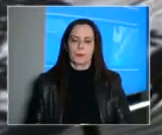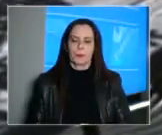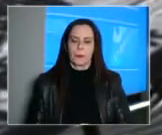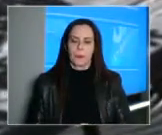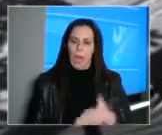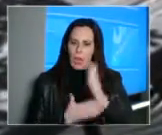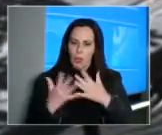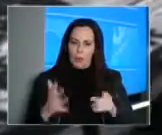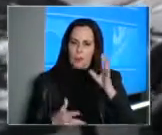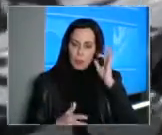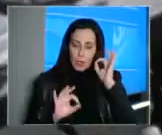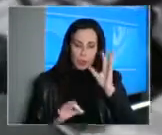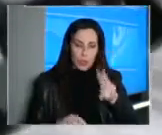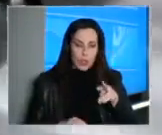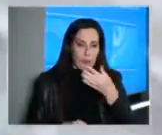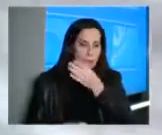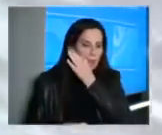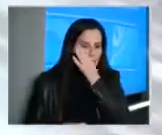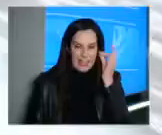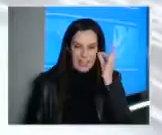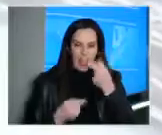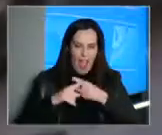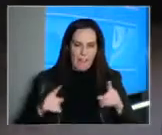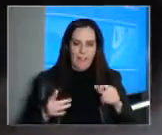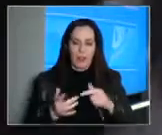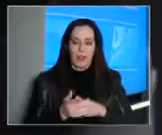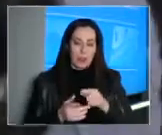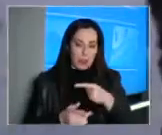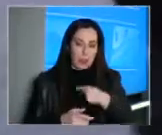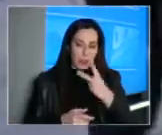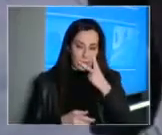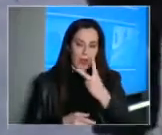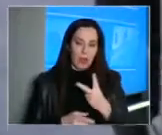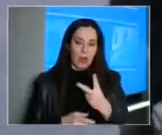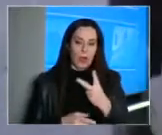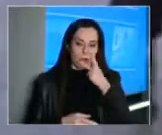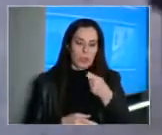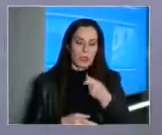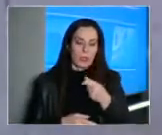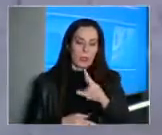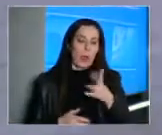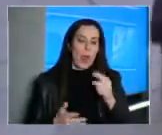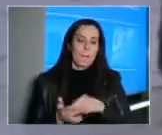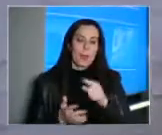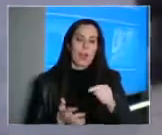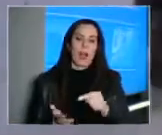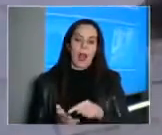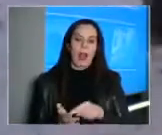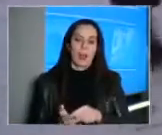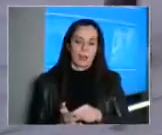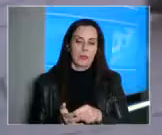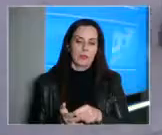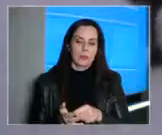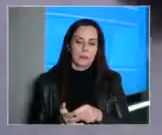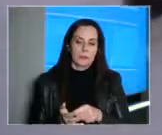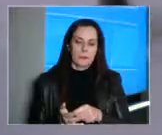une très grande partie de ces personnes sont en effet des femmes qui portaient le niqab. Et donc à travers de ça, on voit bien que